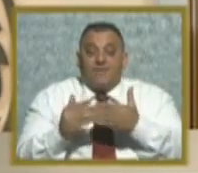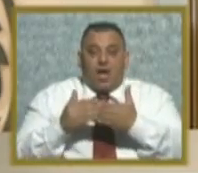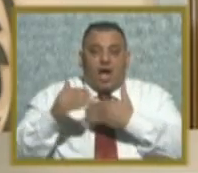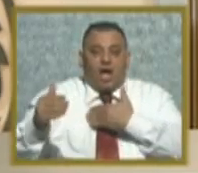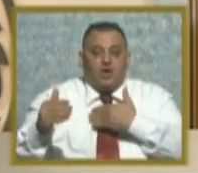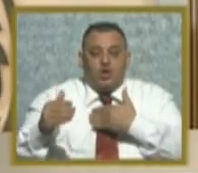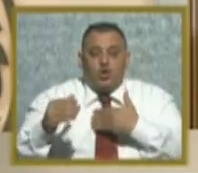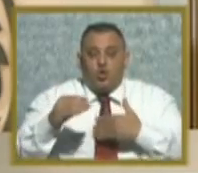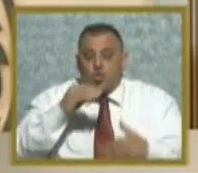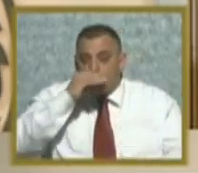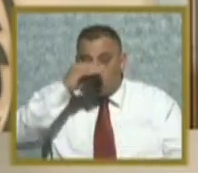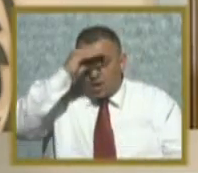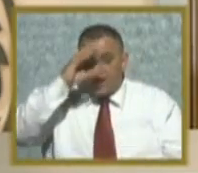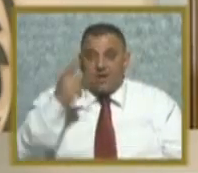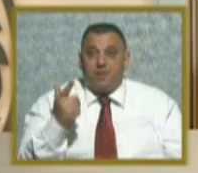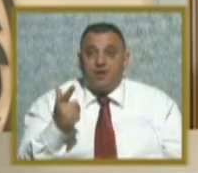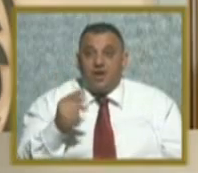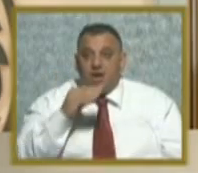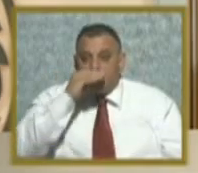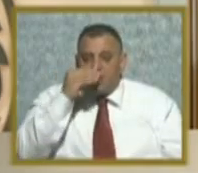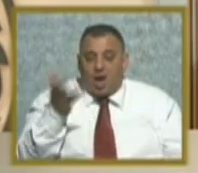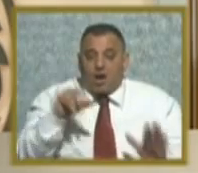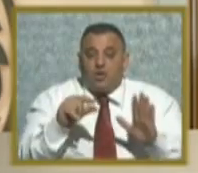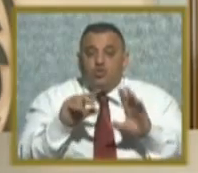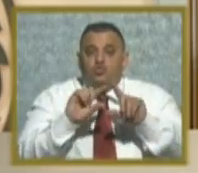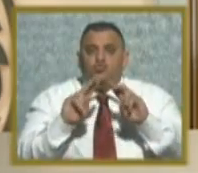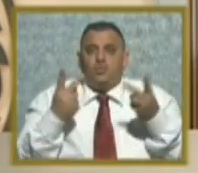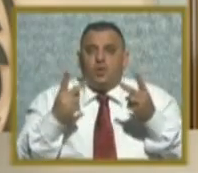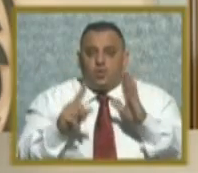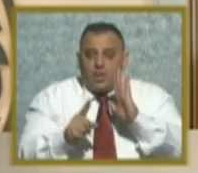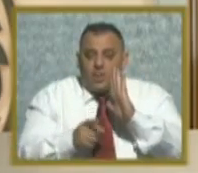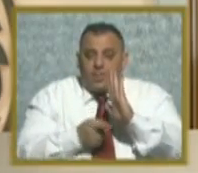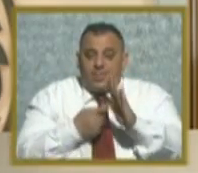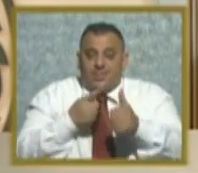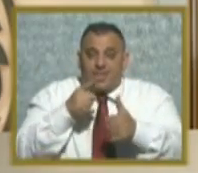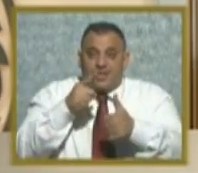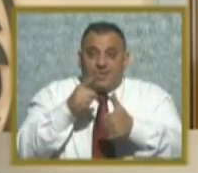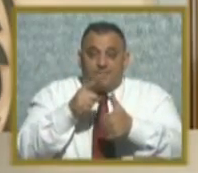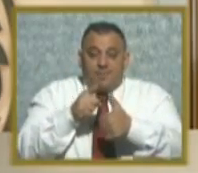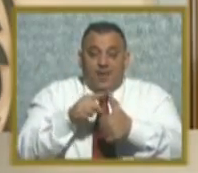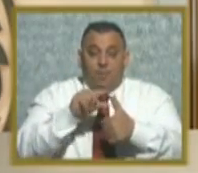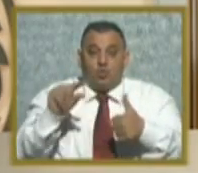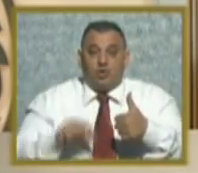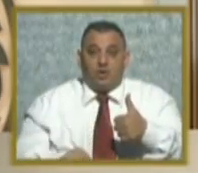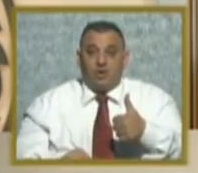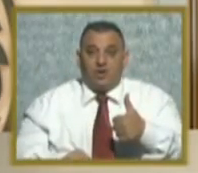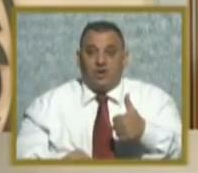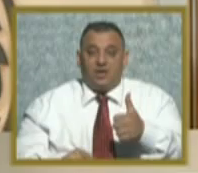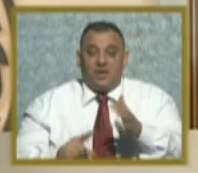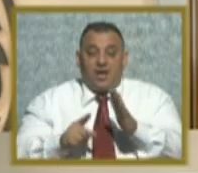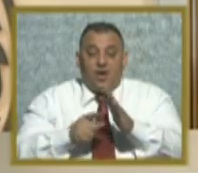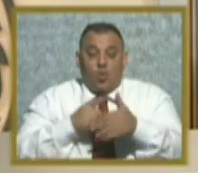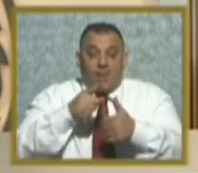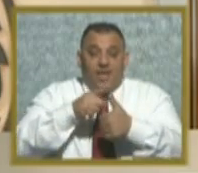القرآن؟ يا أخي الفاضل، صور هجر القرآن كثيرة، وقد ذكر بعض أهل العلم من ذوي التحقيق شيء من هذا، من